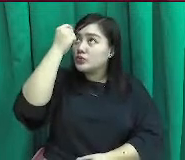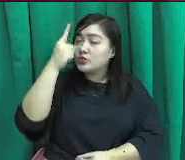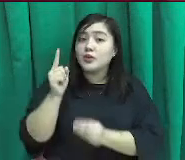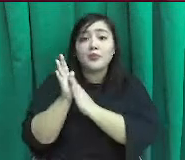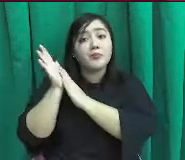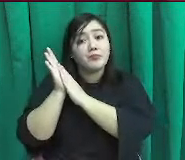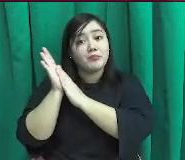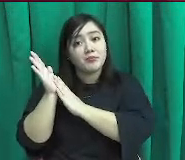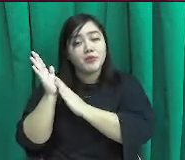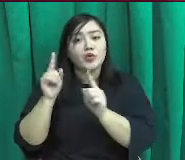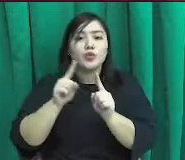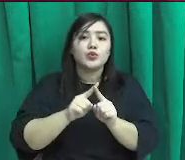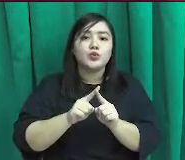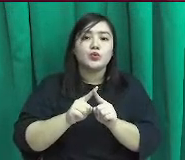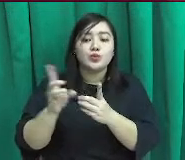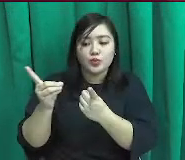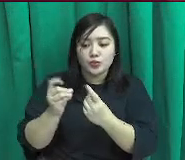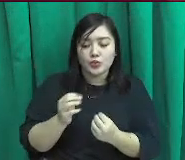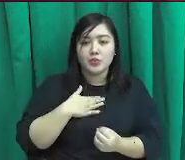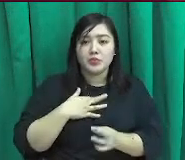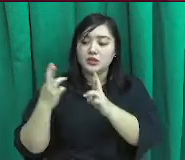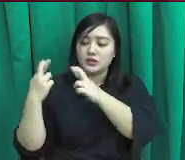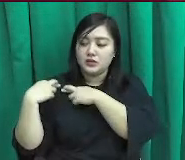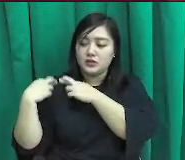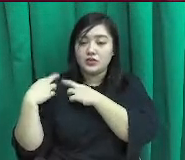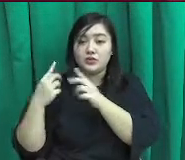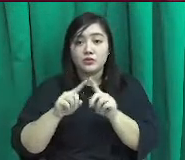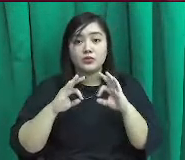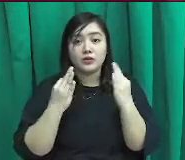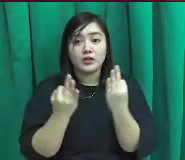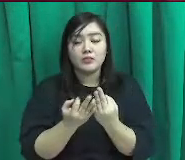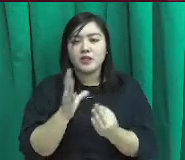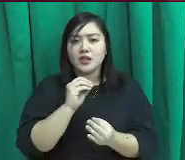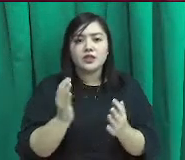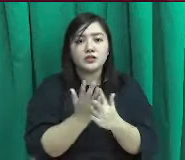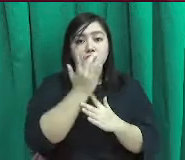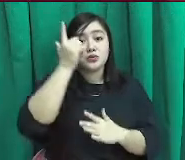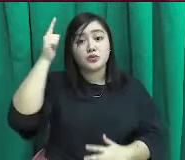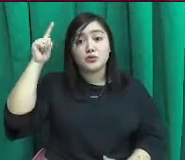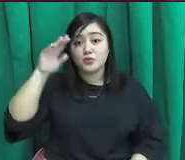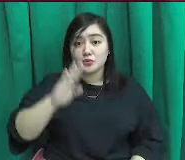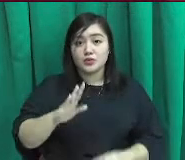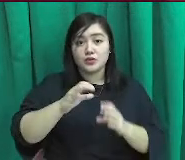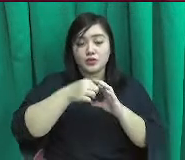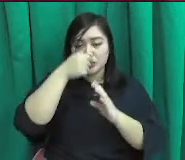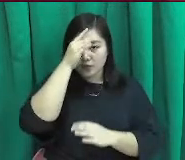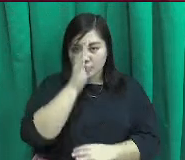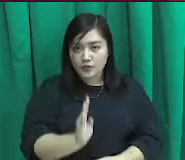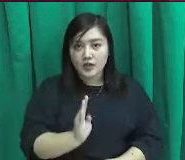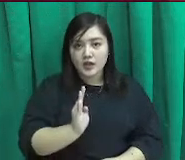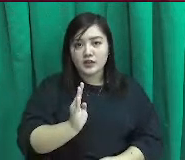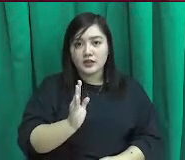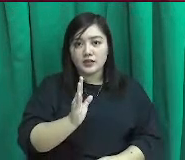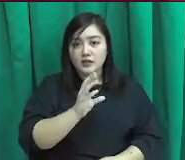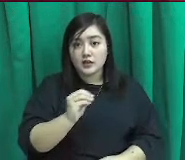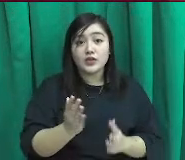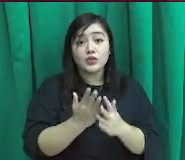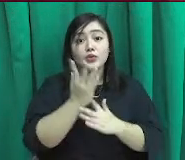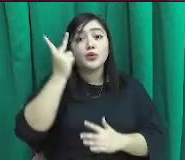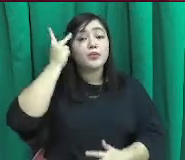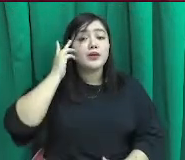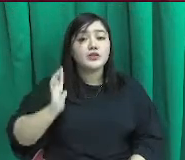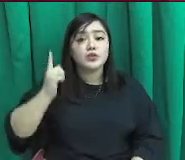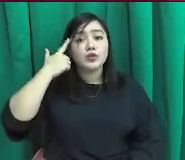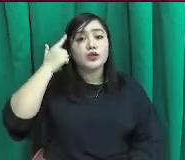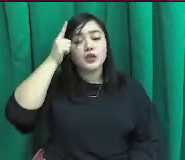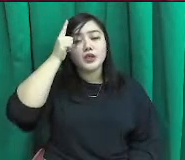And after that, kami, yun po yung biyaya ng Panginoong Diyos na since ang ating pastor patuloy na nagbibigay siya